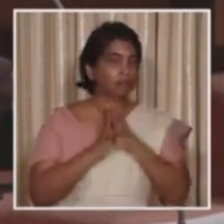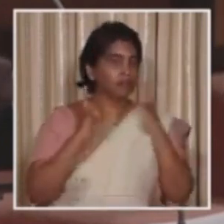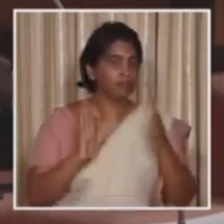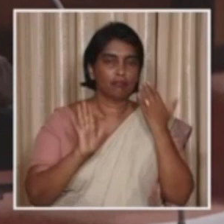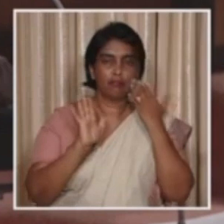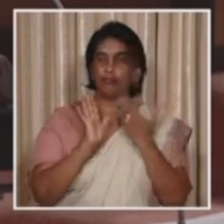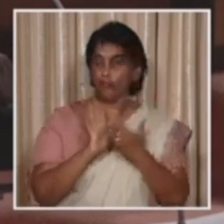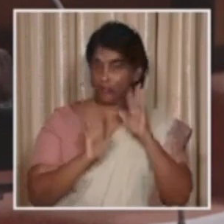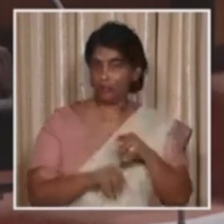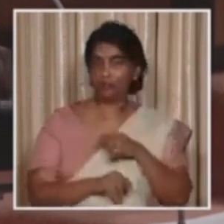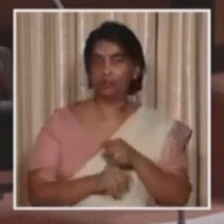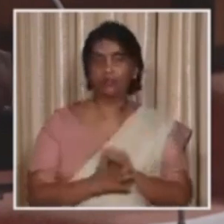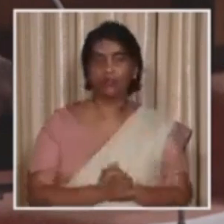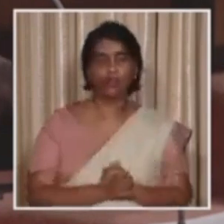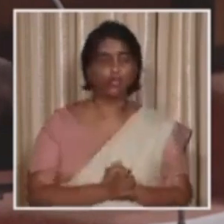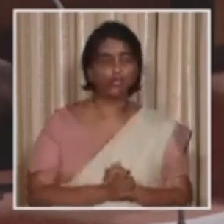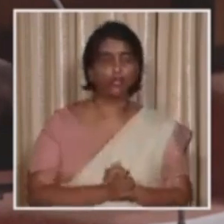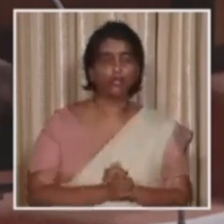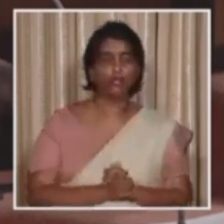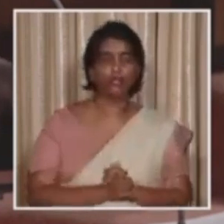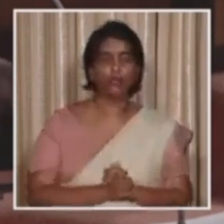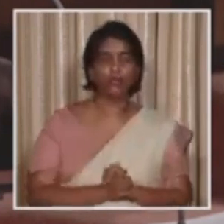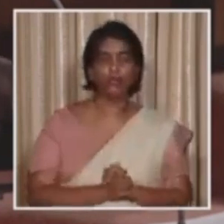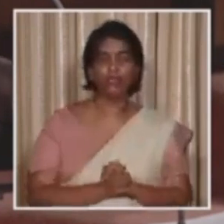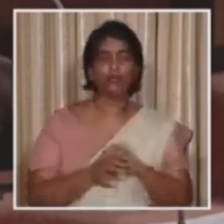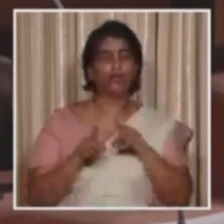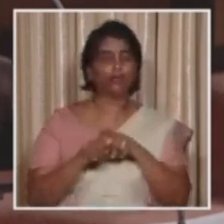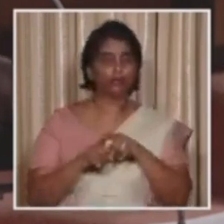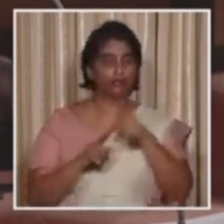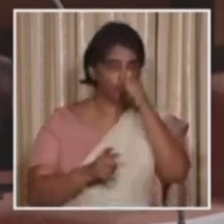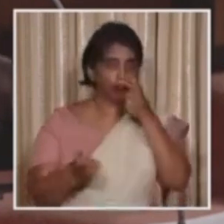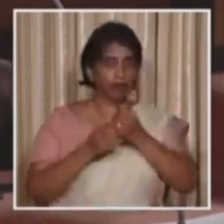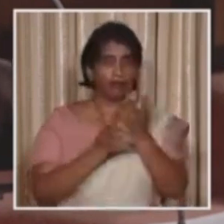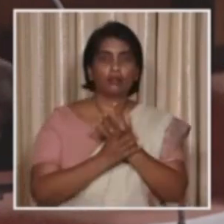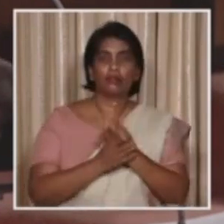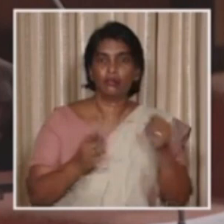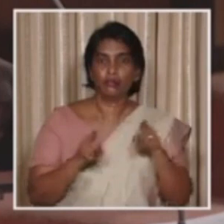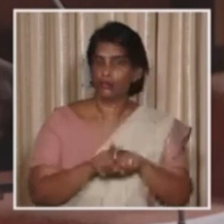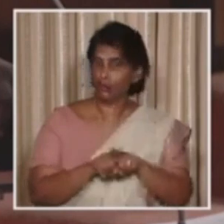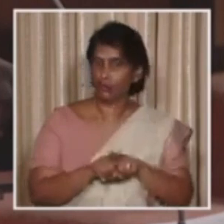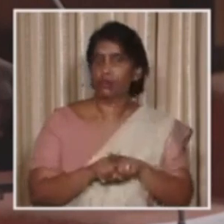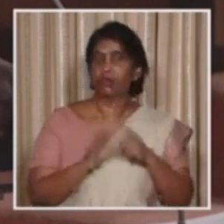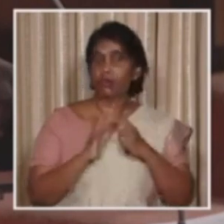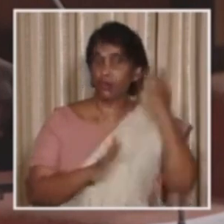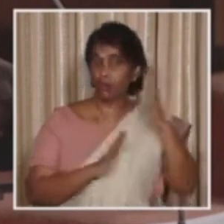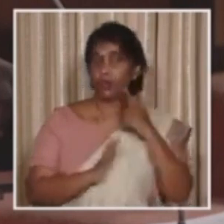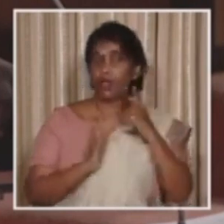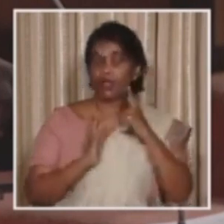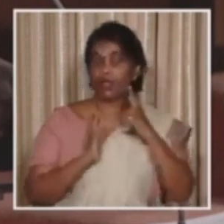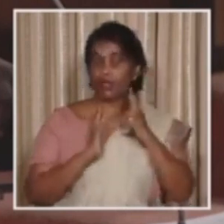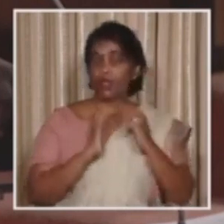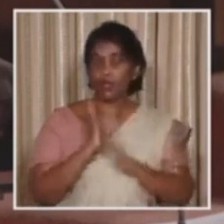கூட இந்த ஊழலை நிறுத்த வேண்டும் என்று இந்த சர்வதேச நாணய நிதியம்